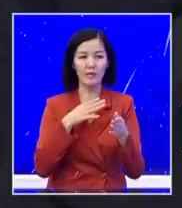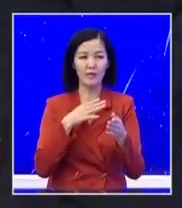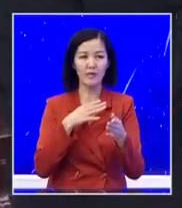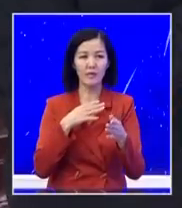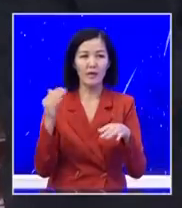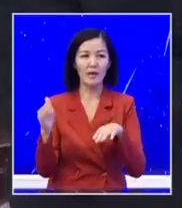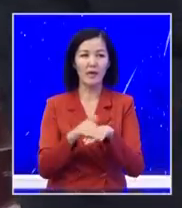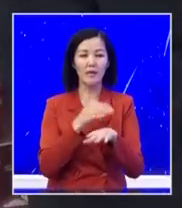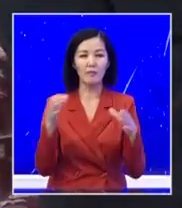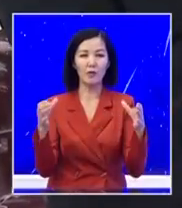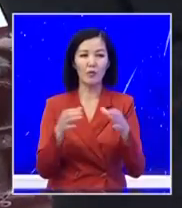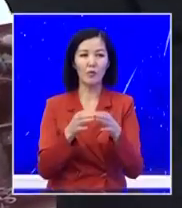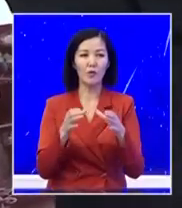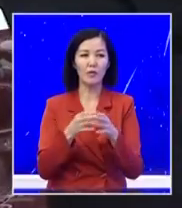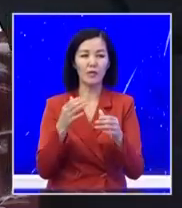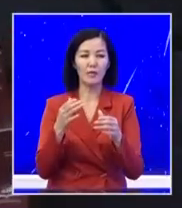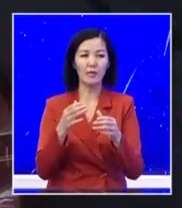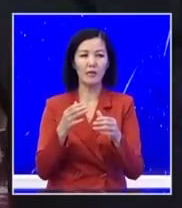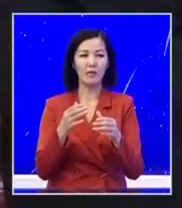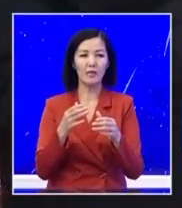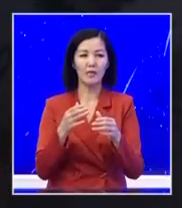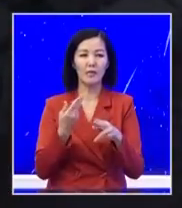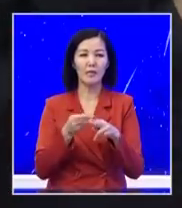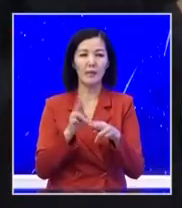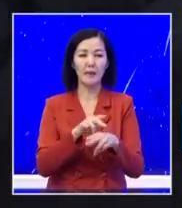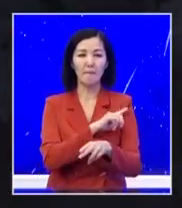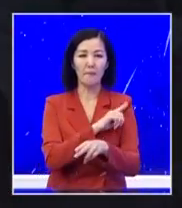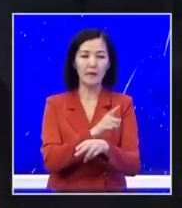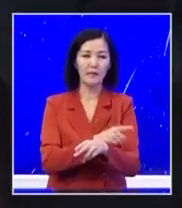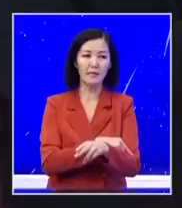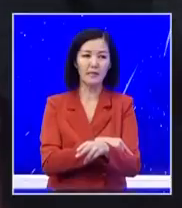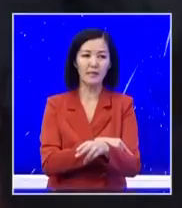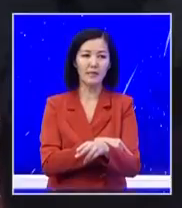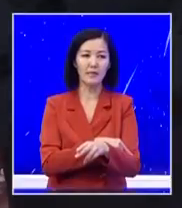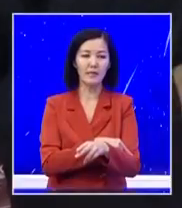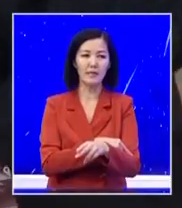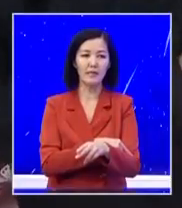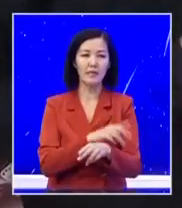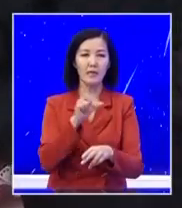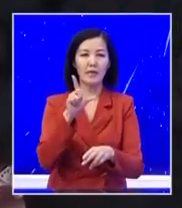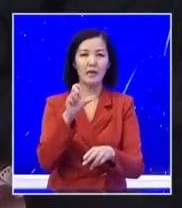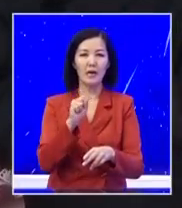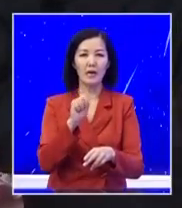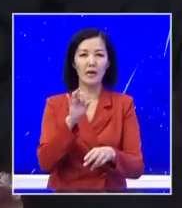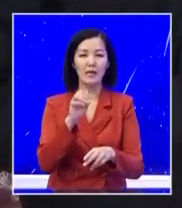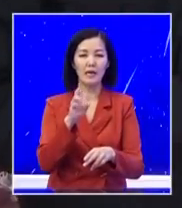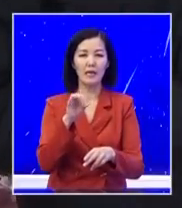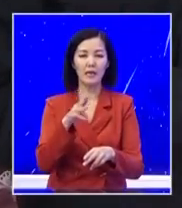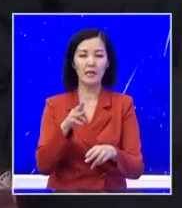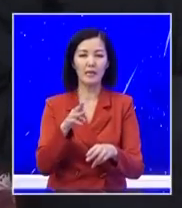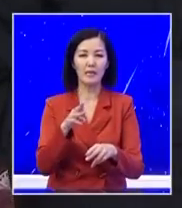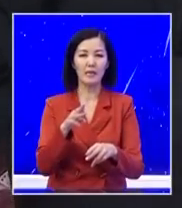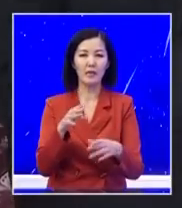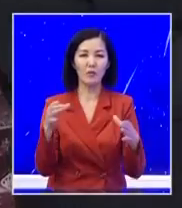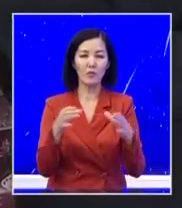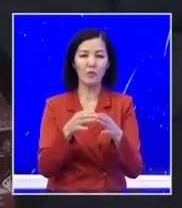қайырым қорының атынан еліміздегі ең мықты деген осы қарекет қайырымға атсалысып жатқан үлкен кісілердің